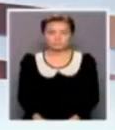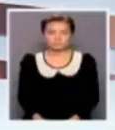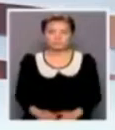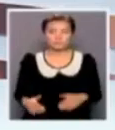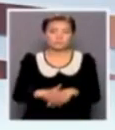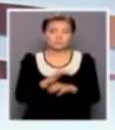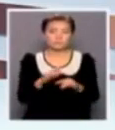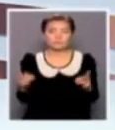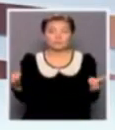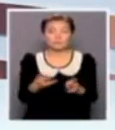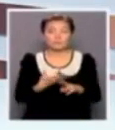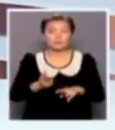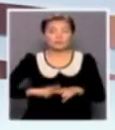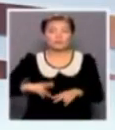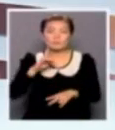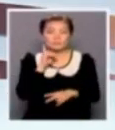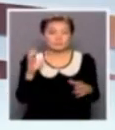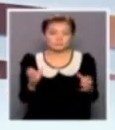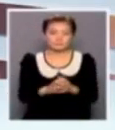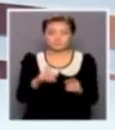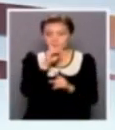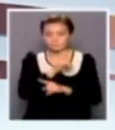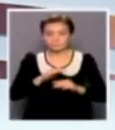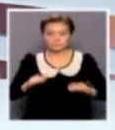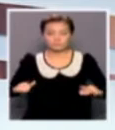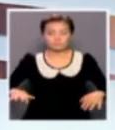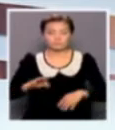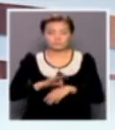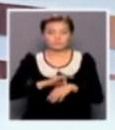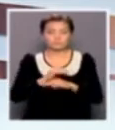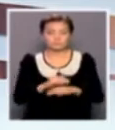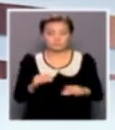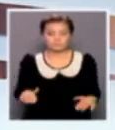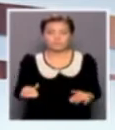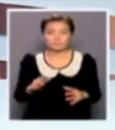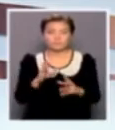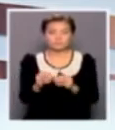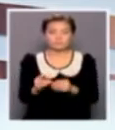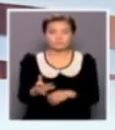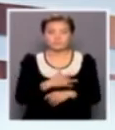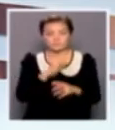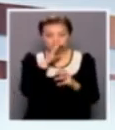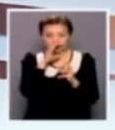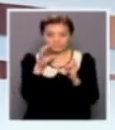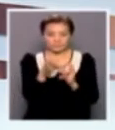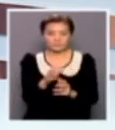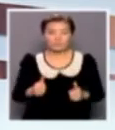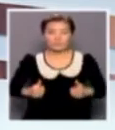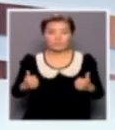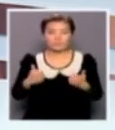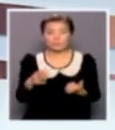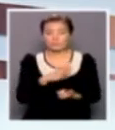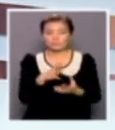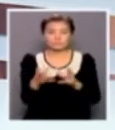Ізгілік жаса. Осылай ұрандатқан еріктілер ерекше балалар мен ауыр дертке шалдыққан бүлдіршіндердің жүрегіне жылулық ұялатуға